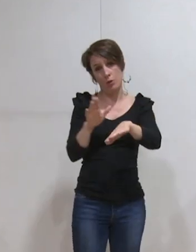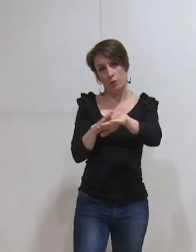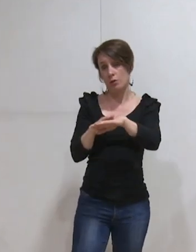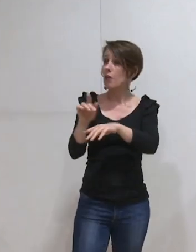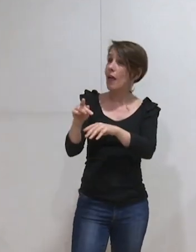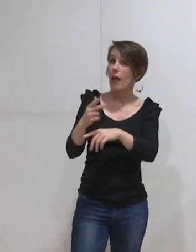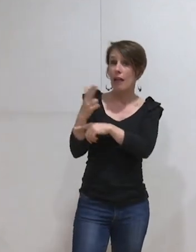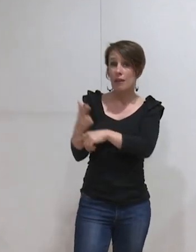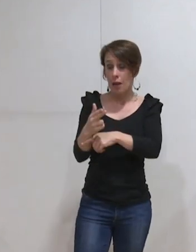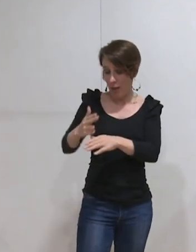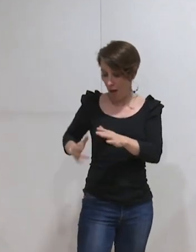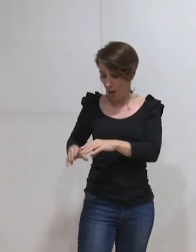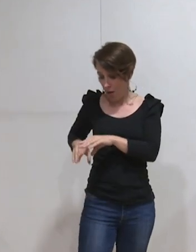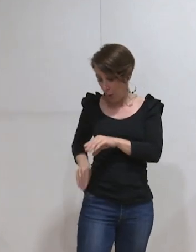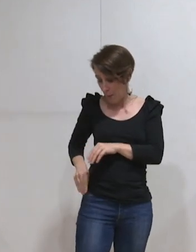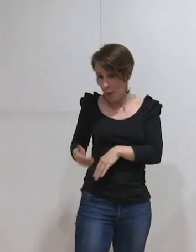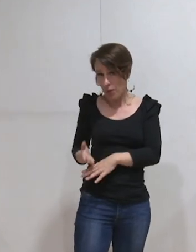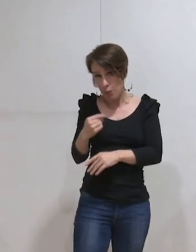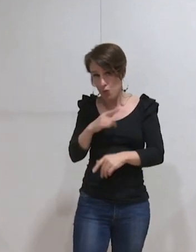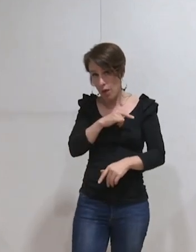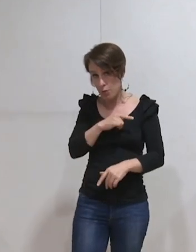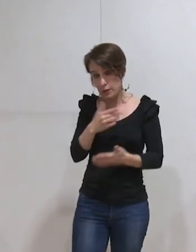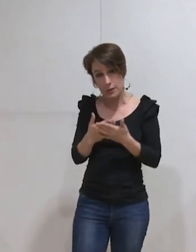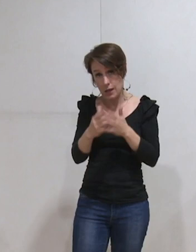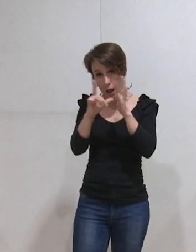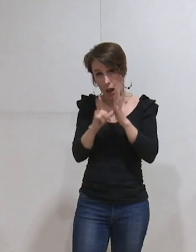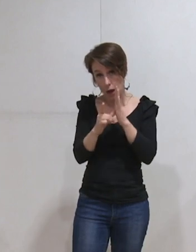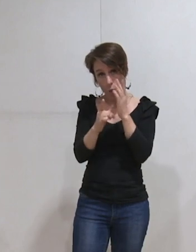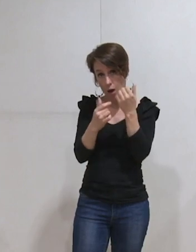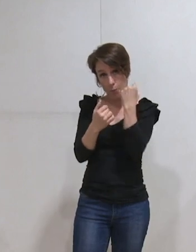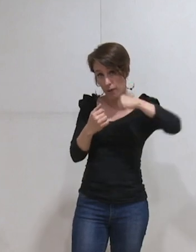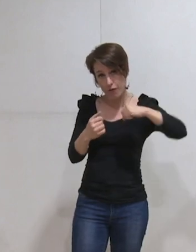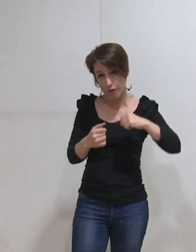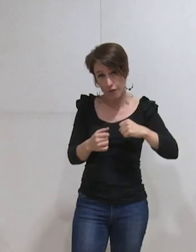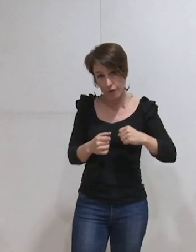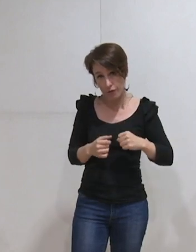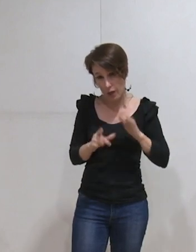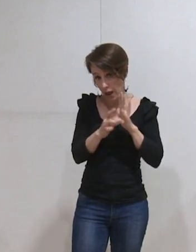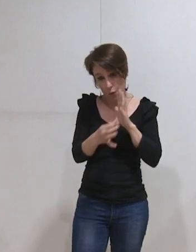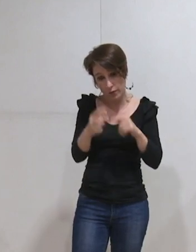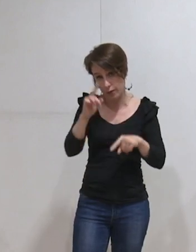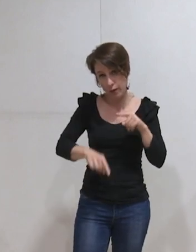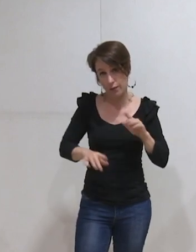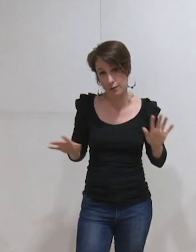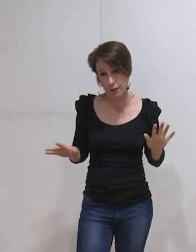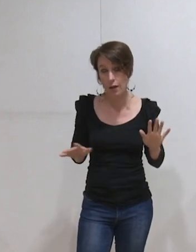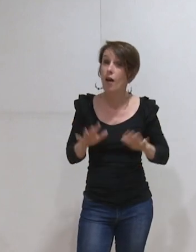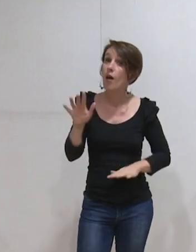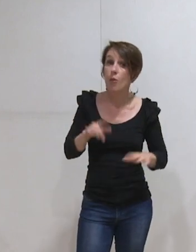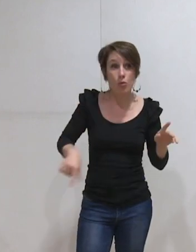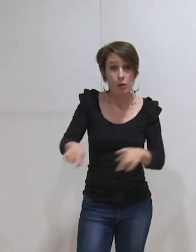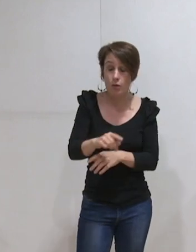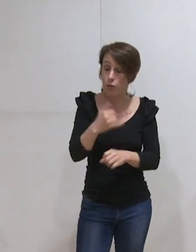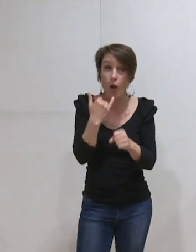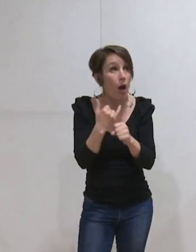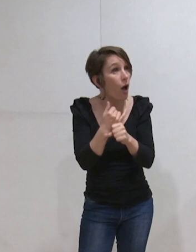fait bon voilà ça ça fait partie un peu des des des des éléments qui peuvent nous surprendre c'est qu'il y a